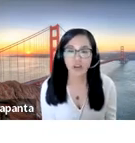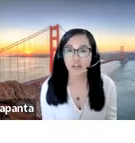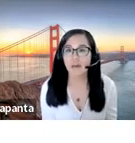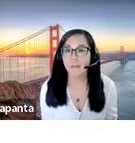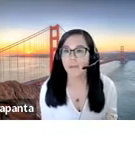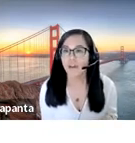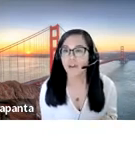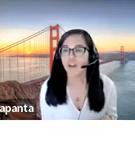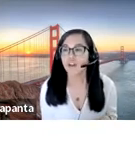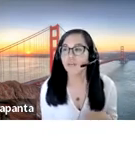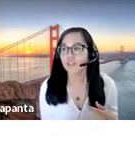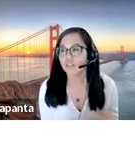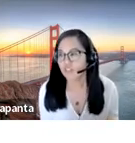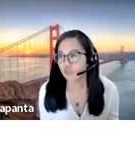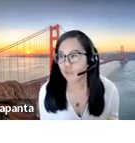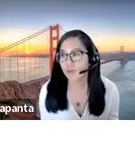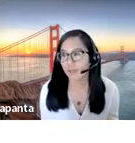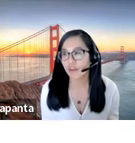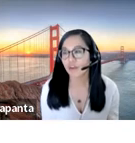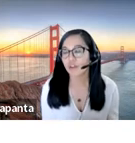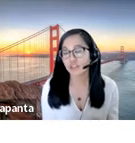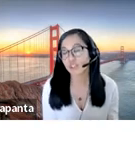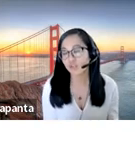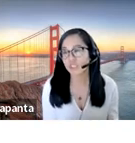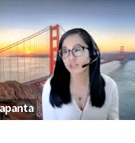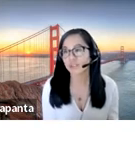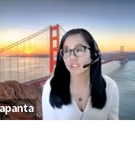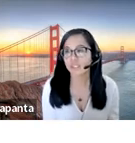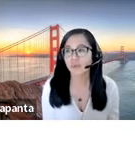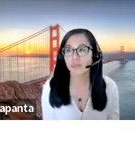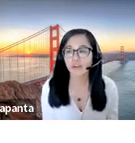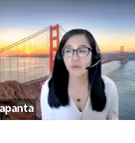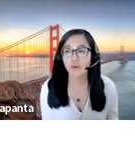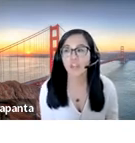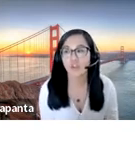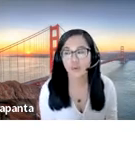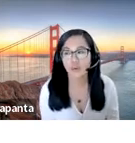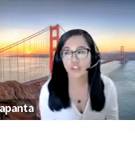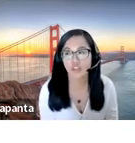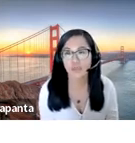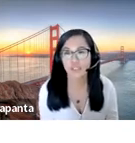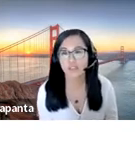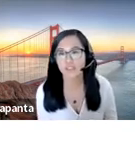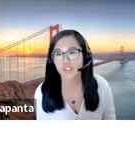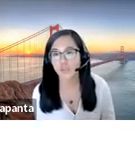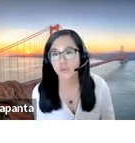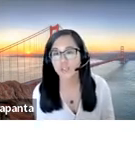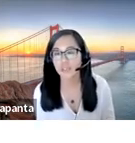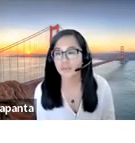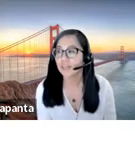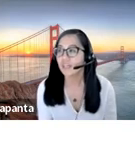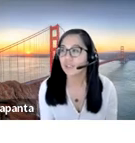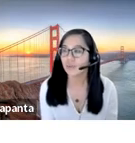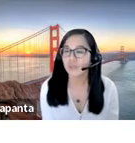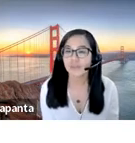help individuals prepare students with disabilities prepare for and learn job skills so